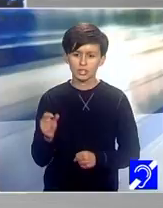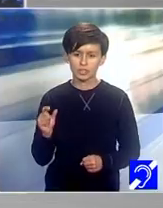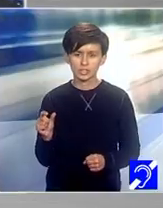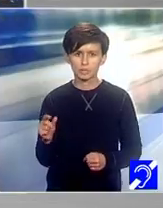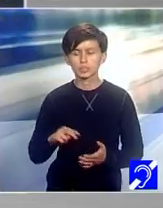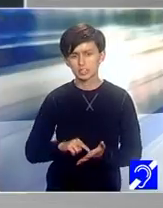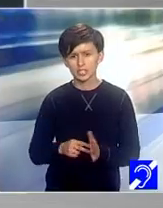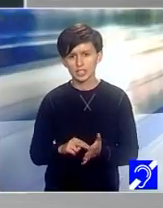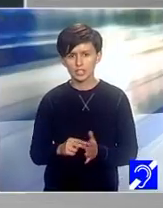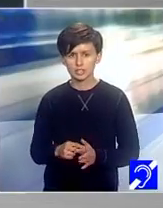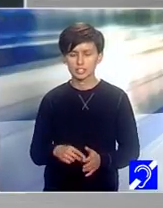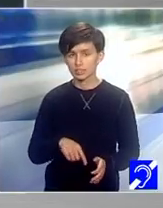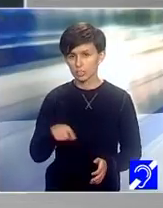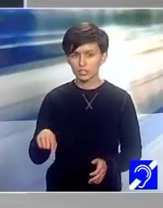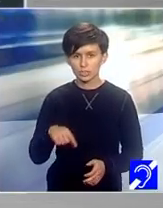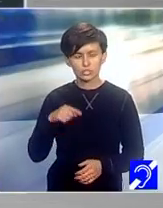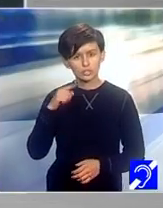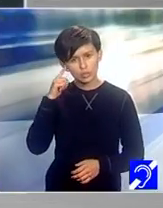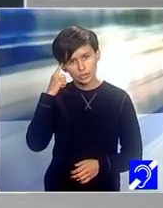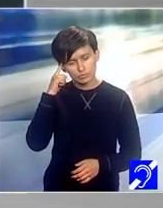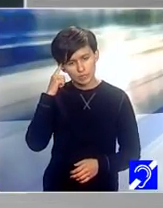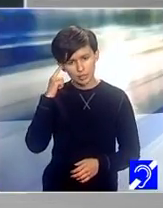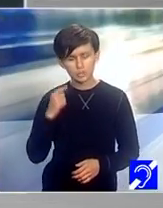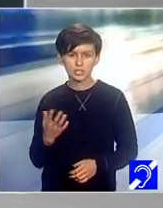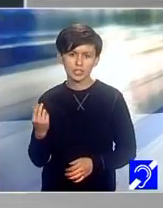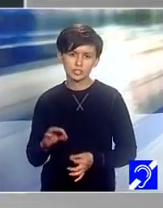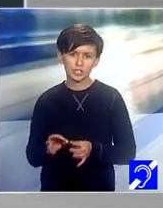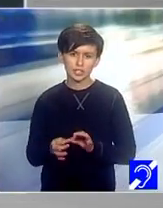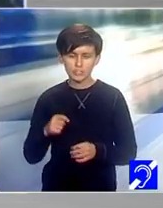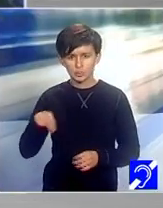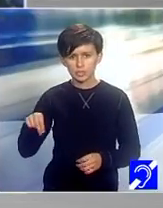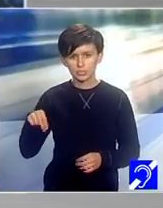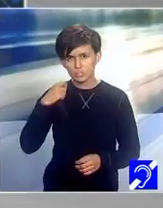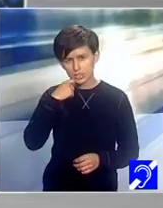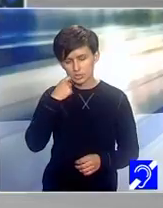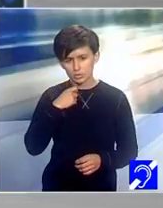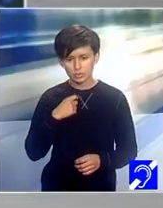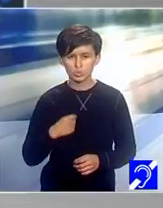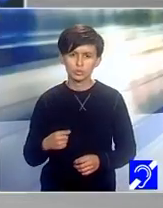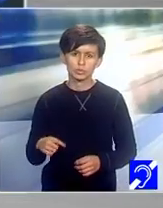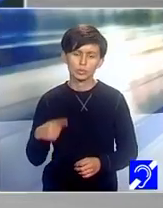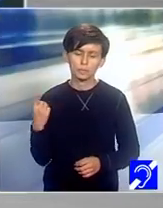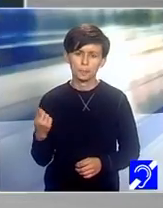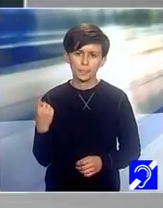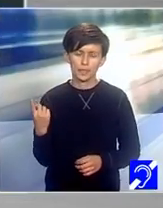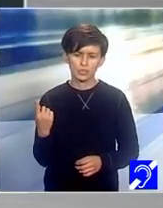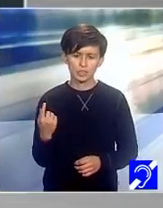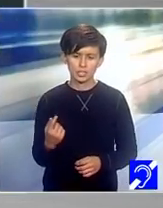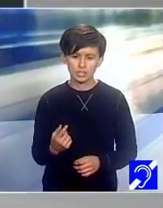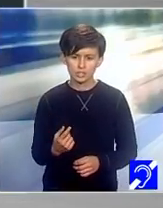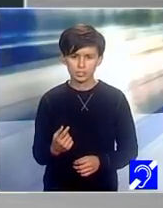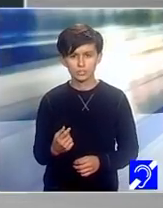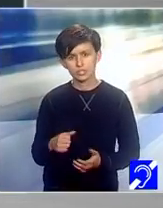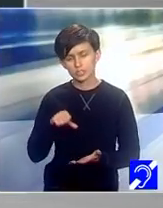fezabil, motiv pentru care ne-am concentrat pe ceea ce a însemnat județul Cluj cu, evident, orașul